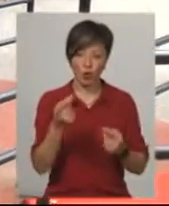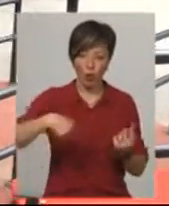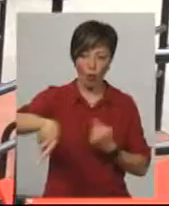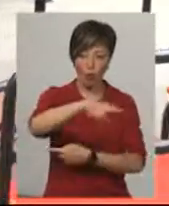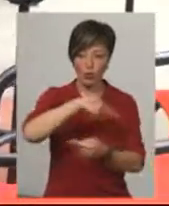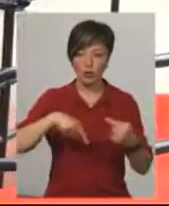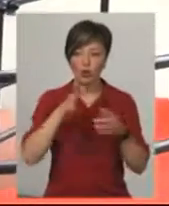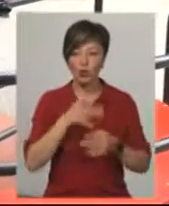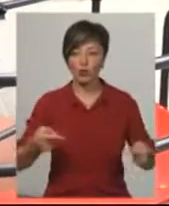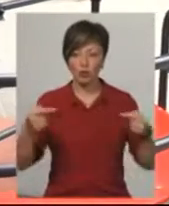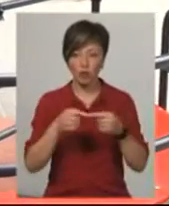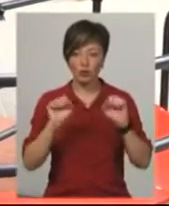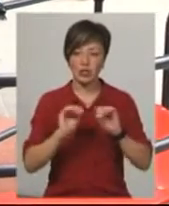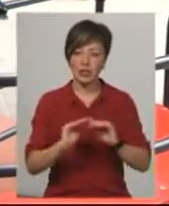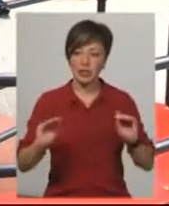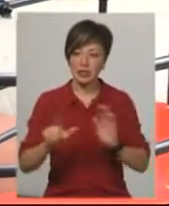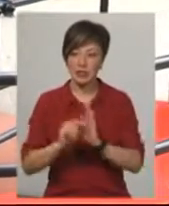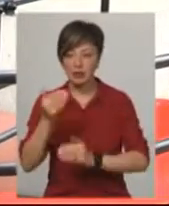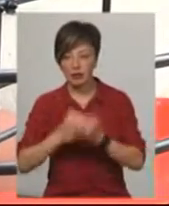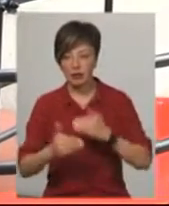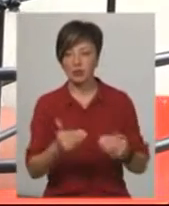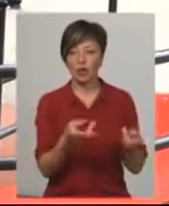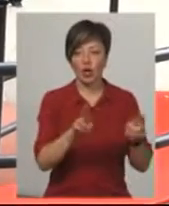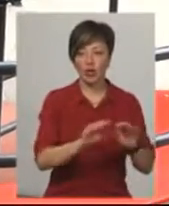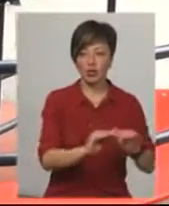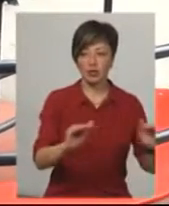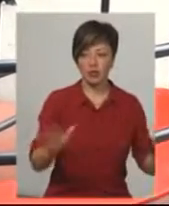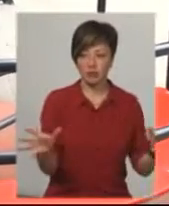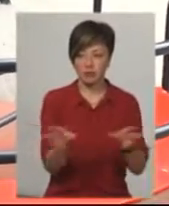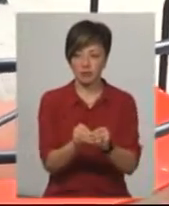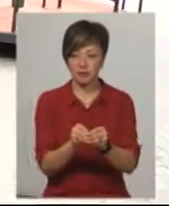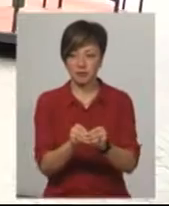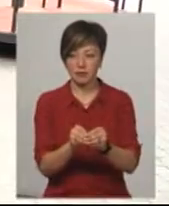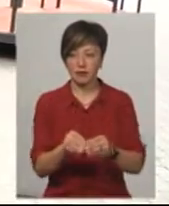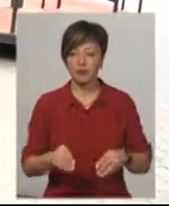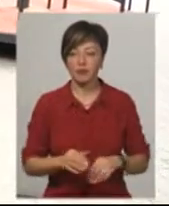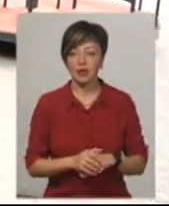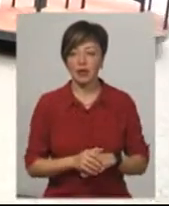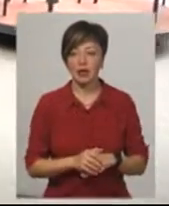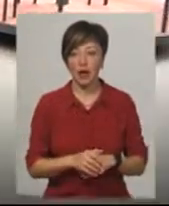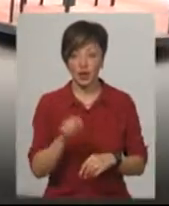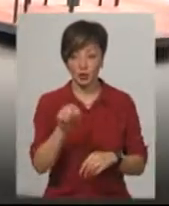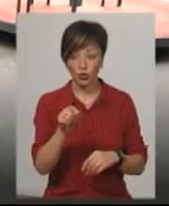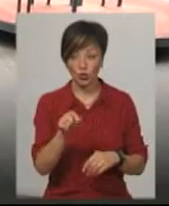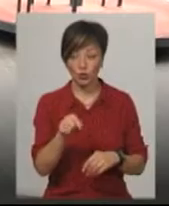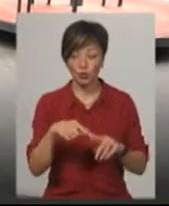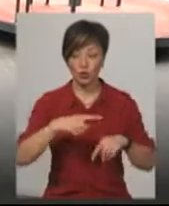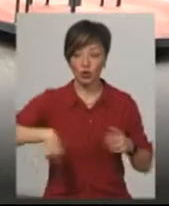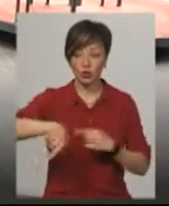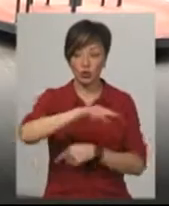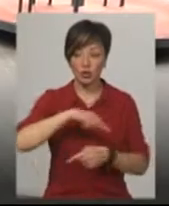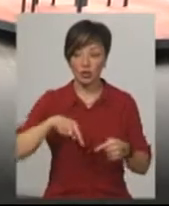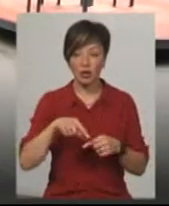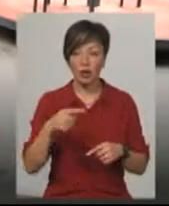якій одночасно можуть кататися діти з інвалідністю та решта малечі. Щоб брати цю качельку,